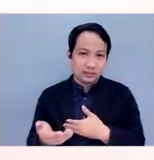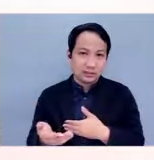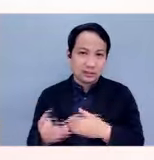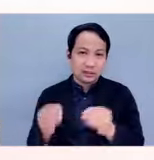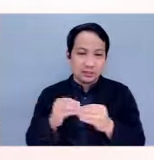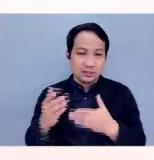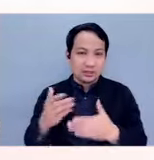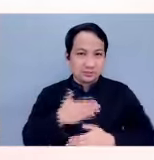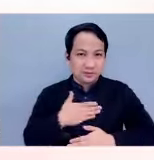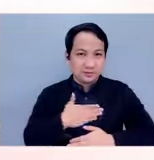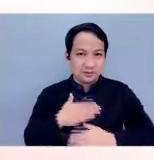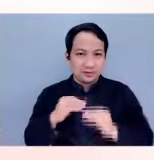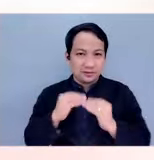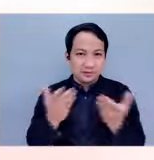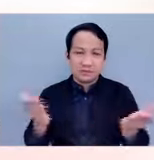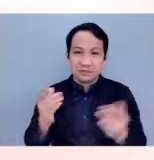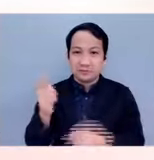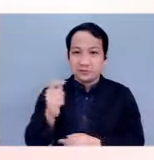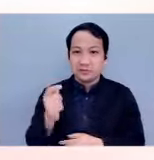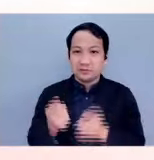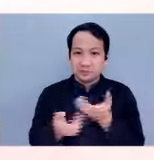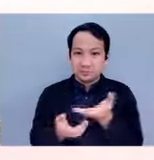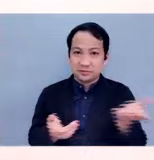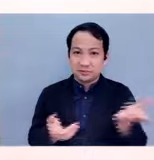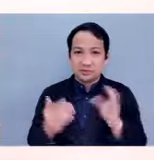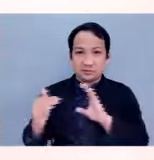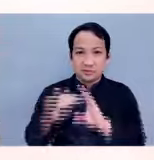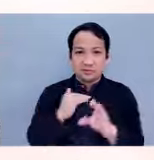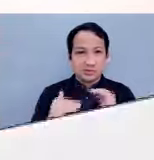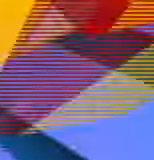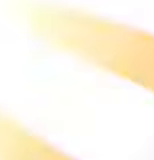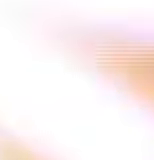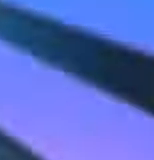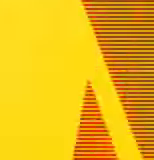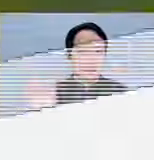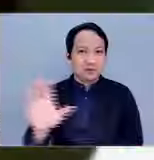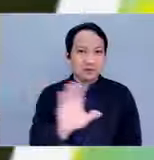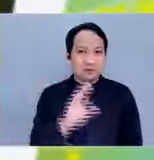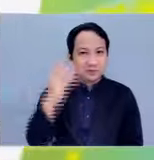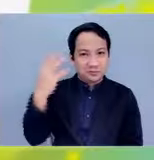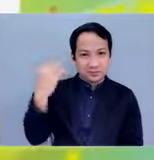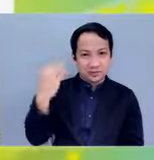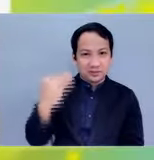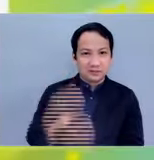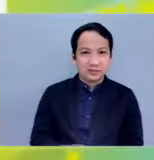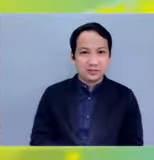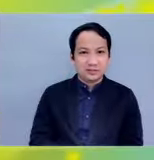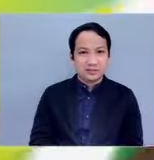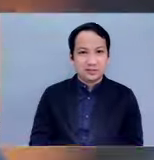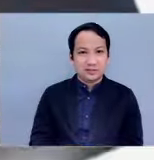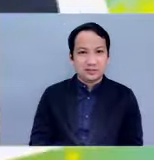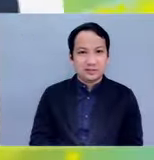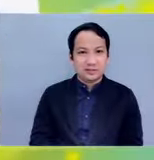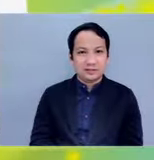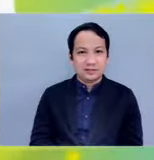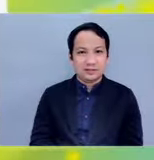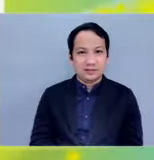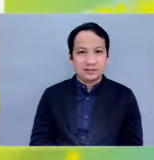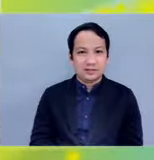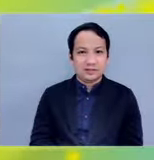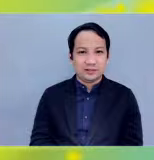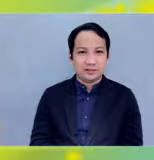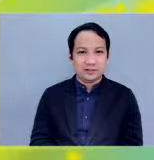happiness pa ngayong Martes tulad na lang po ng mga nagpadala sa amin ng kanilang mga selfie. Oh, eto na. Ayan, may mga pusa.